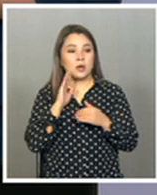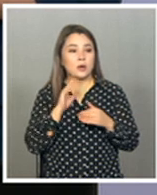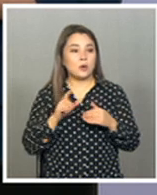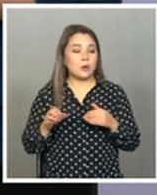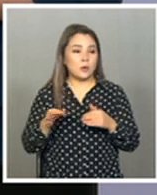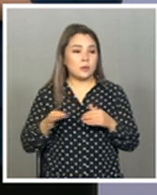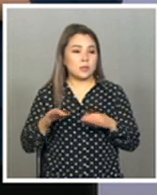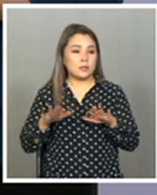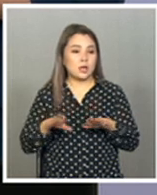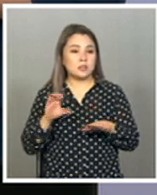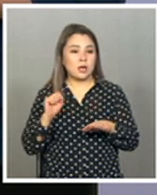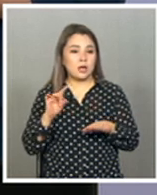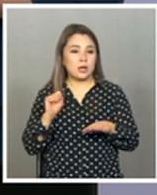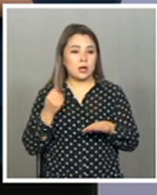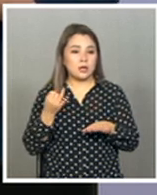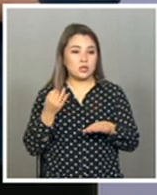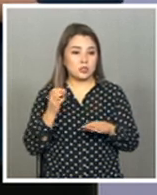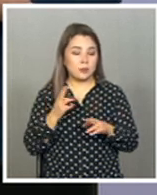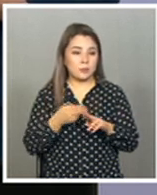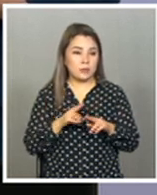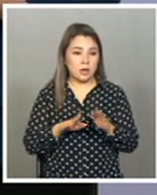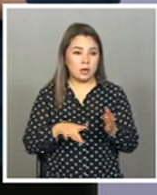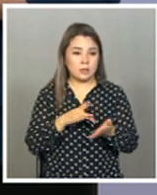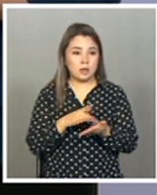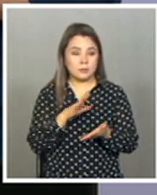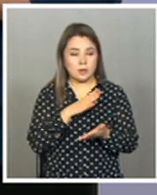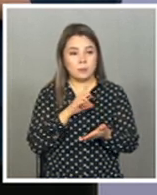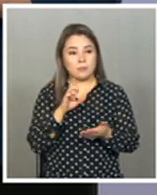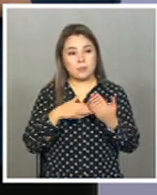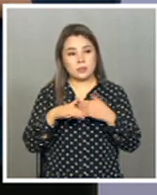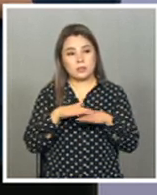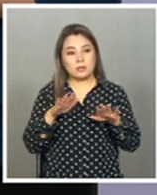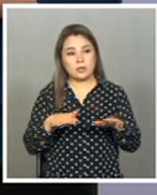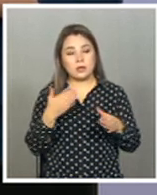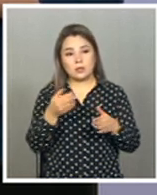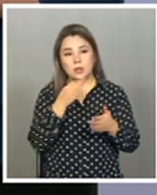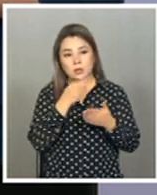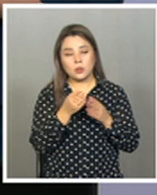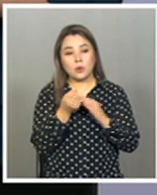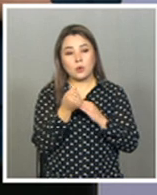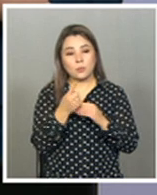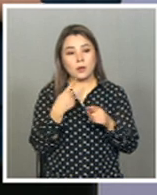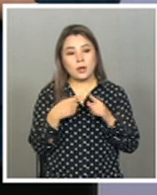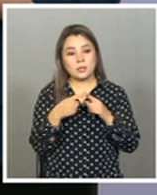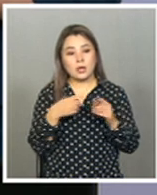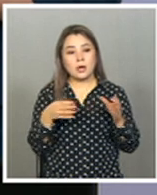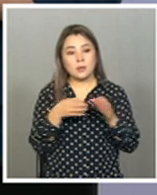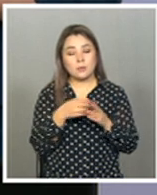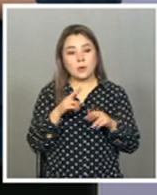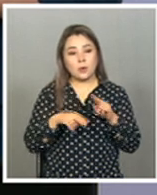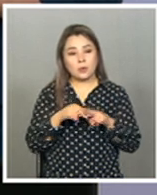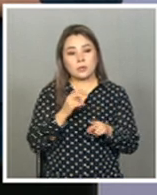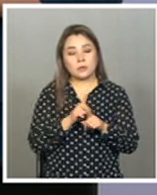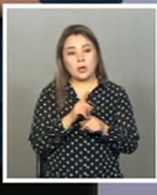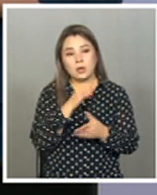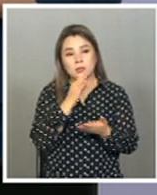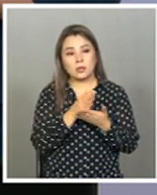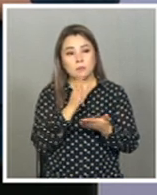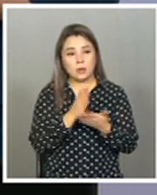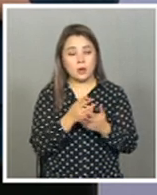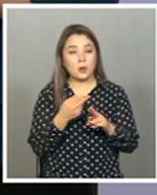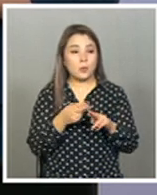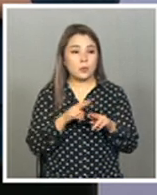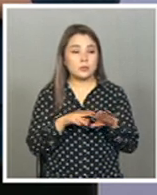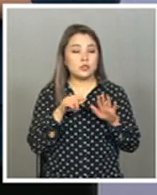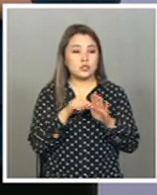Сарайшық қаласында болды. Батыс Қыпшақ бірлестігінде 11 тайпадан құралғандығын айтуға болады. Олардың